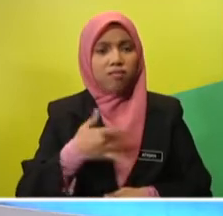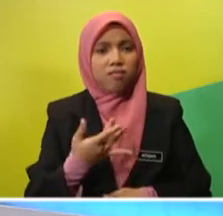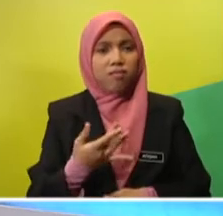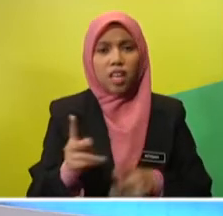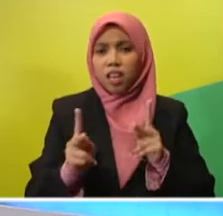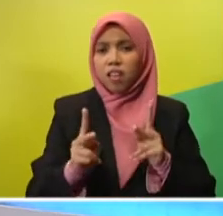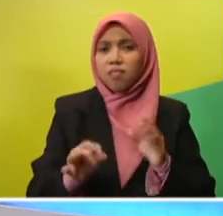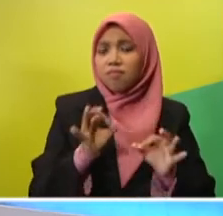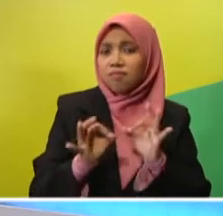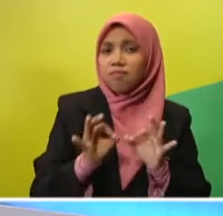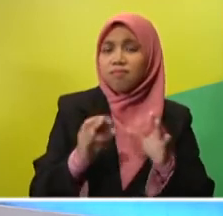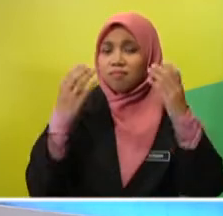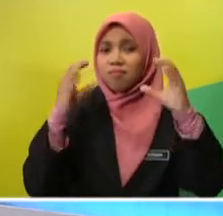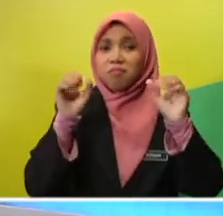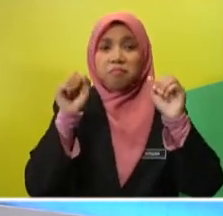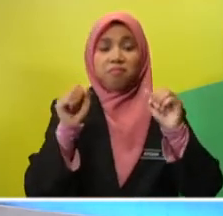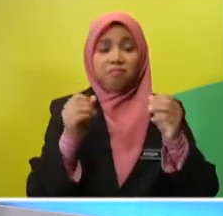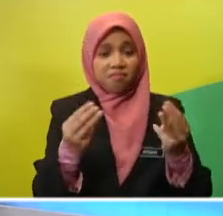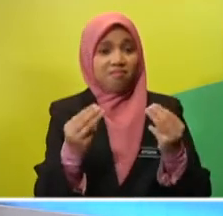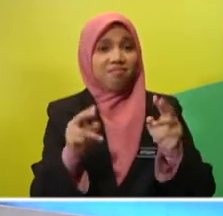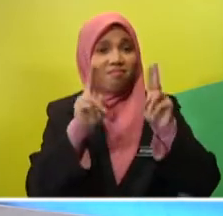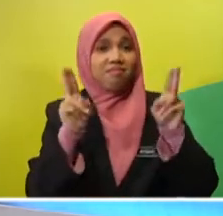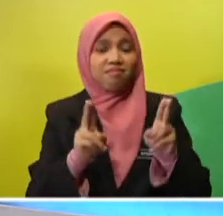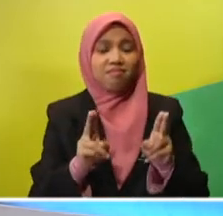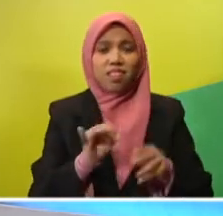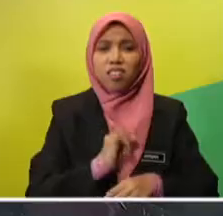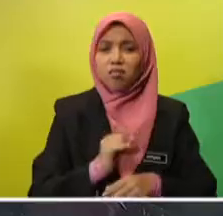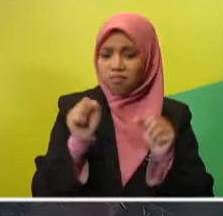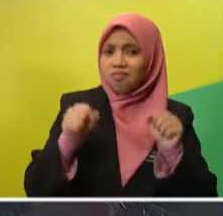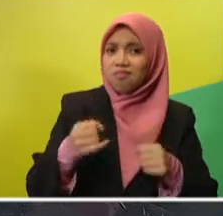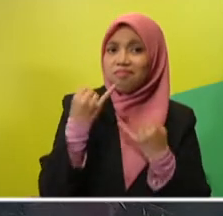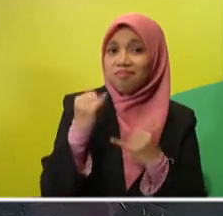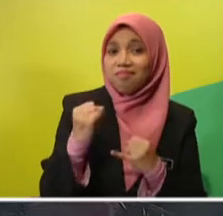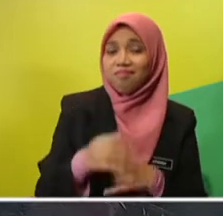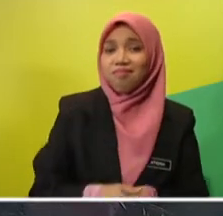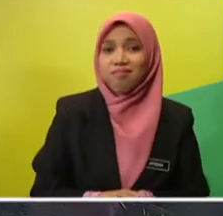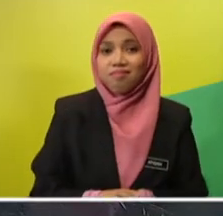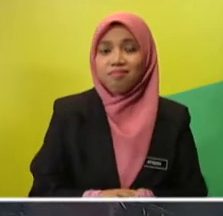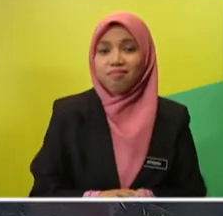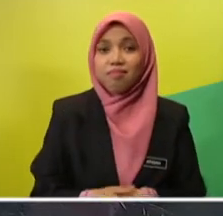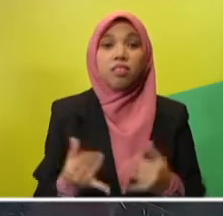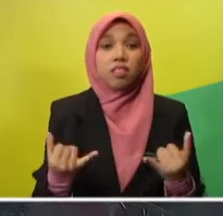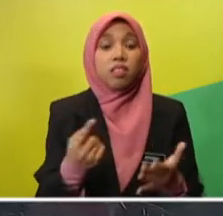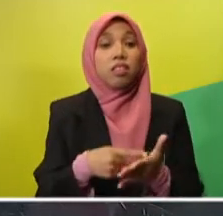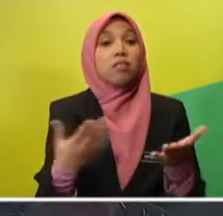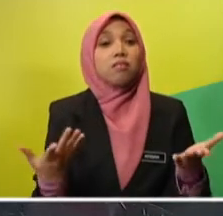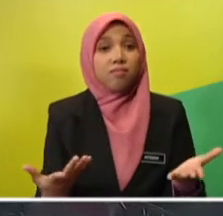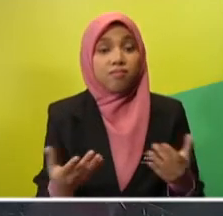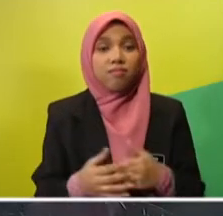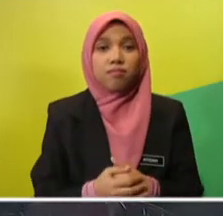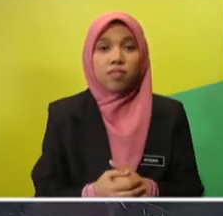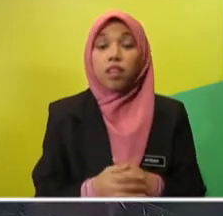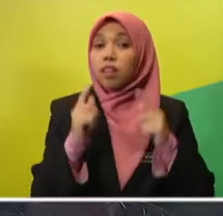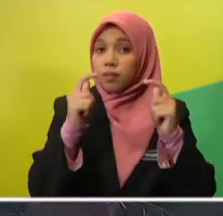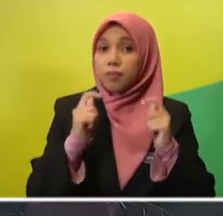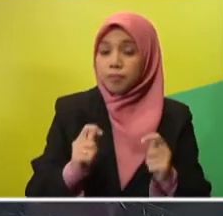pun, saya rasa saya boleh jawablah. Baguslah Kak Rina ni. Okey, seterusnya apa lagi cikgu? Okey, teknik yang terakhir